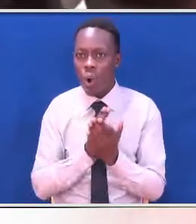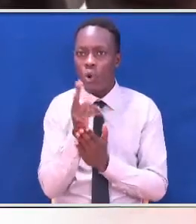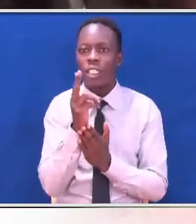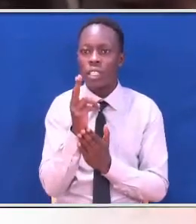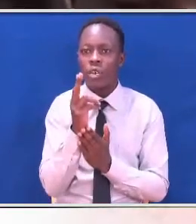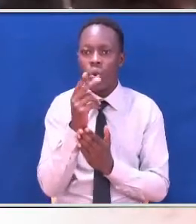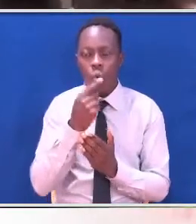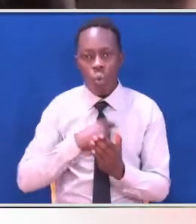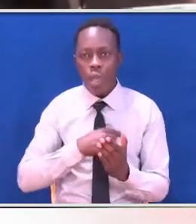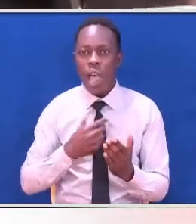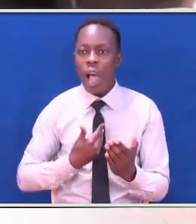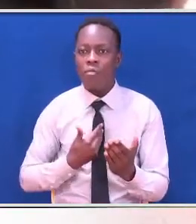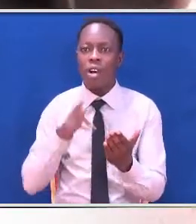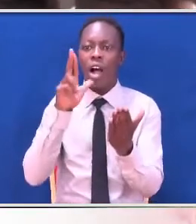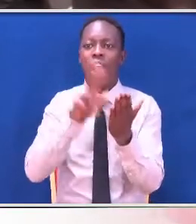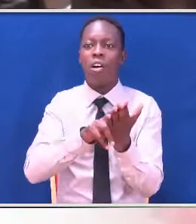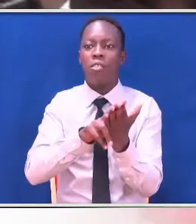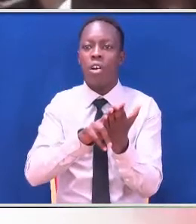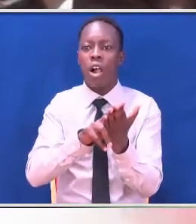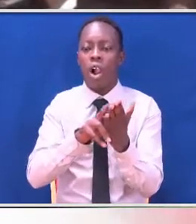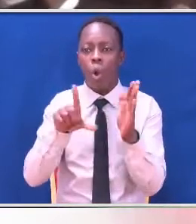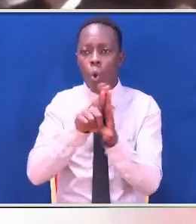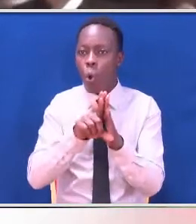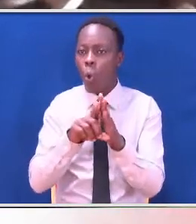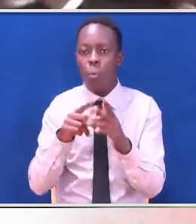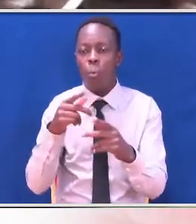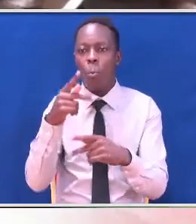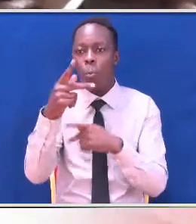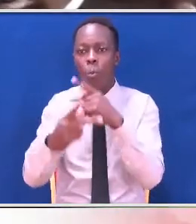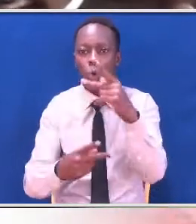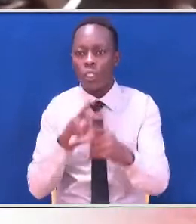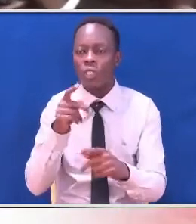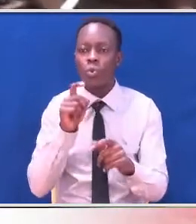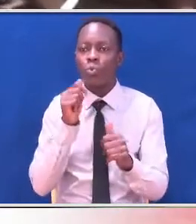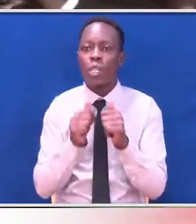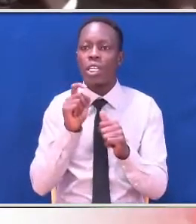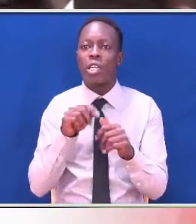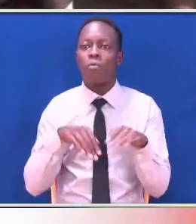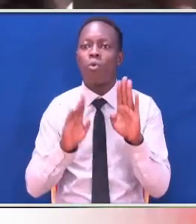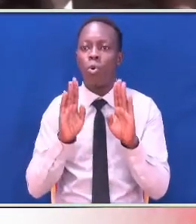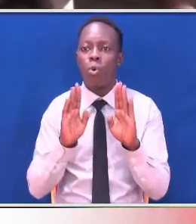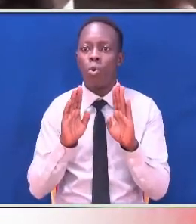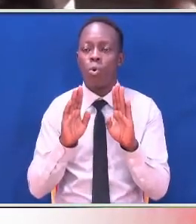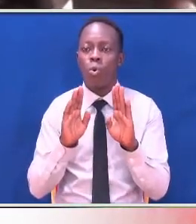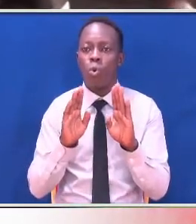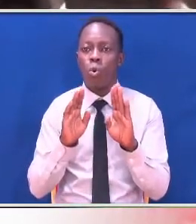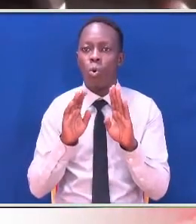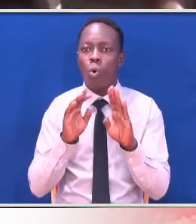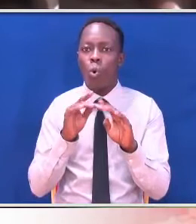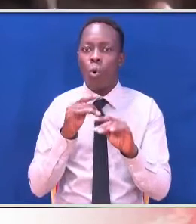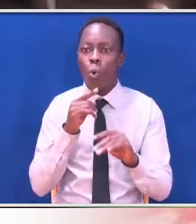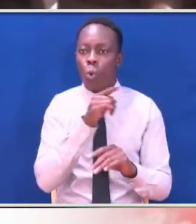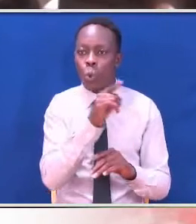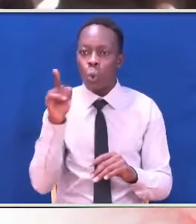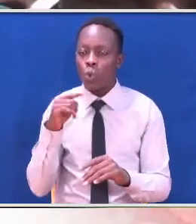katika sheria zetu kanuni ambazo zinatakiwa kufuatiliwa. Na ziko wazi pale. Ule ambaye atafikisha